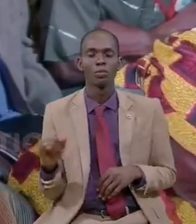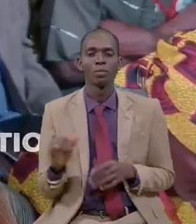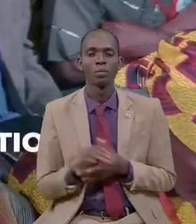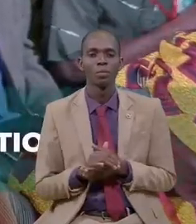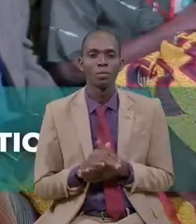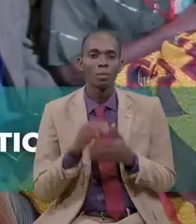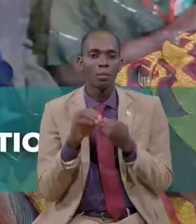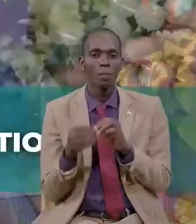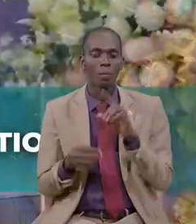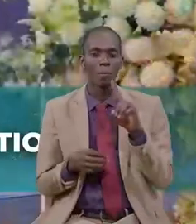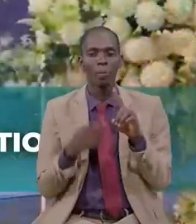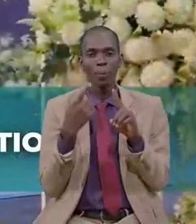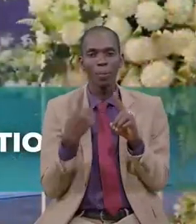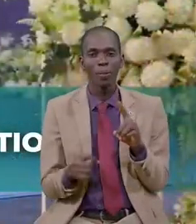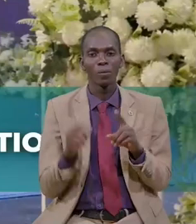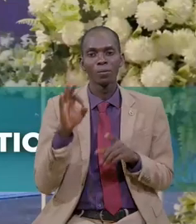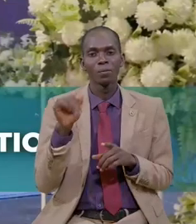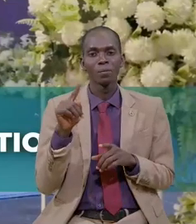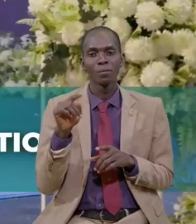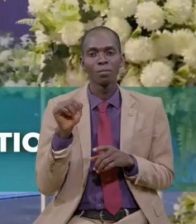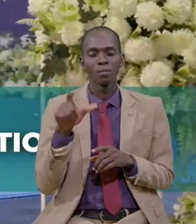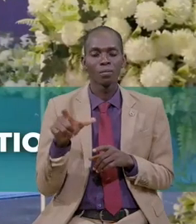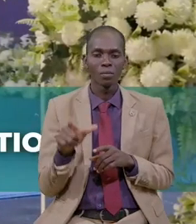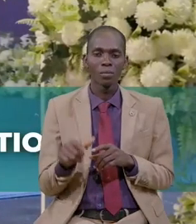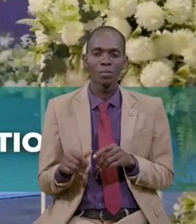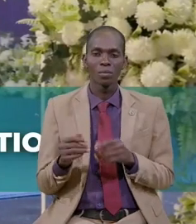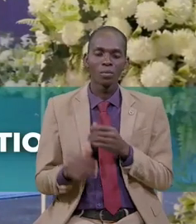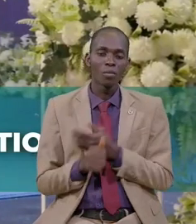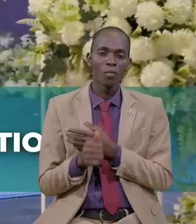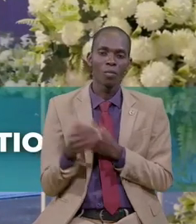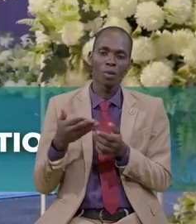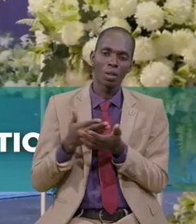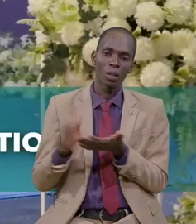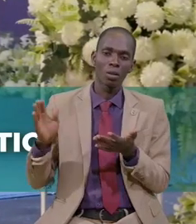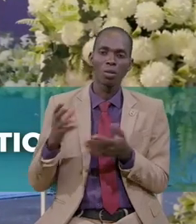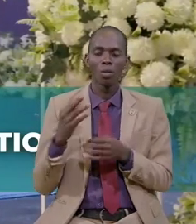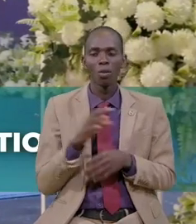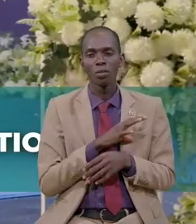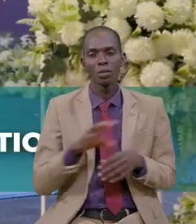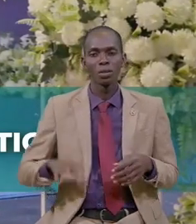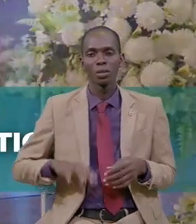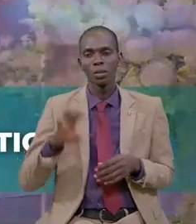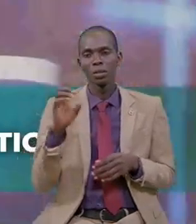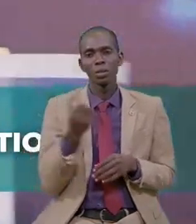point. Le rejet fatal du salut de Christ.